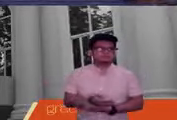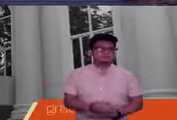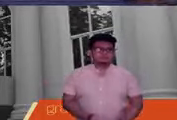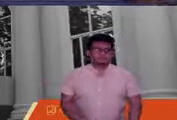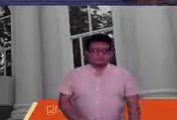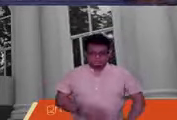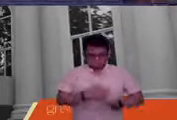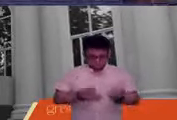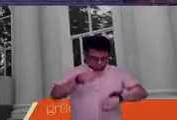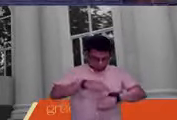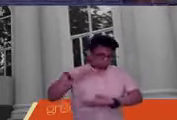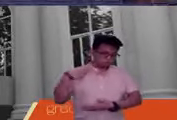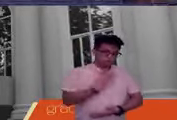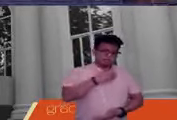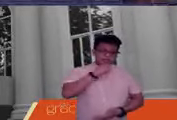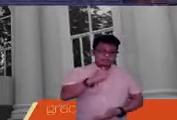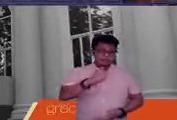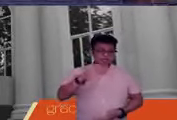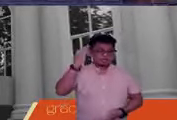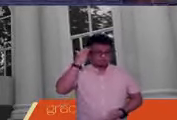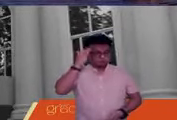receive. Ha?